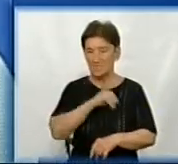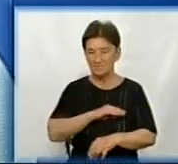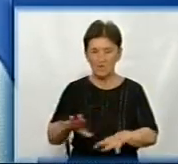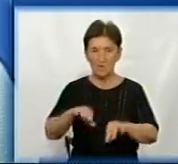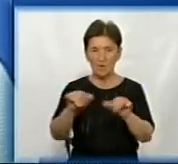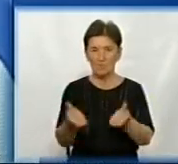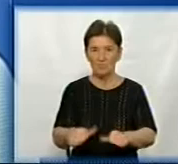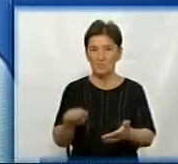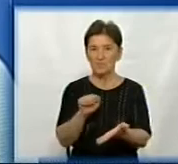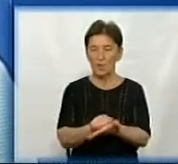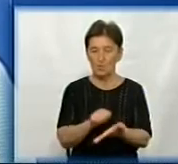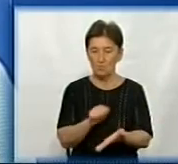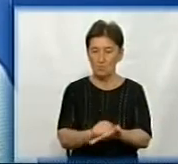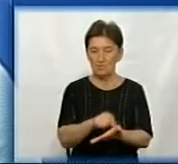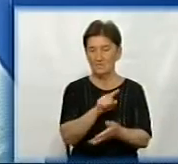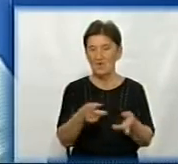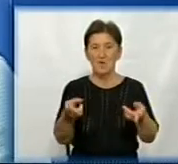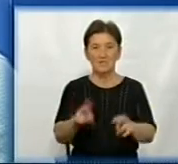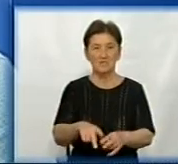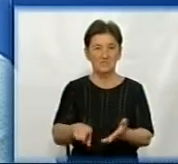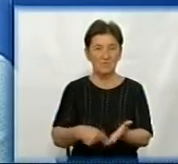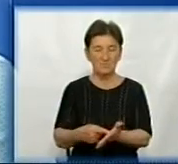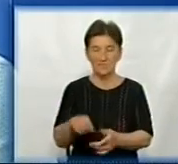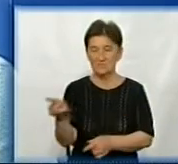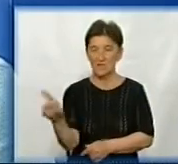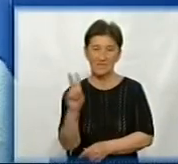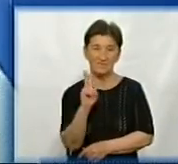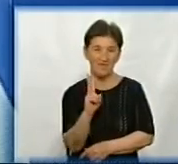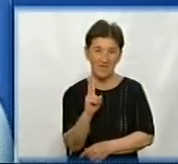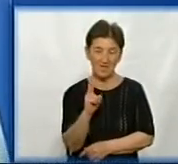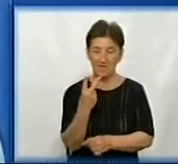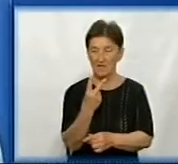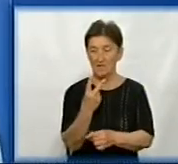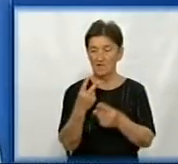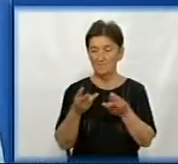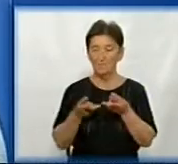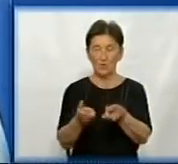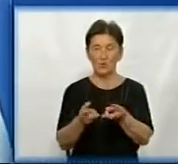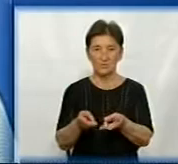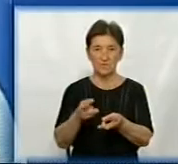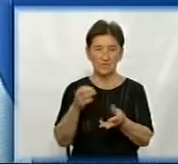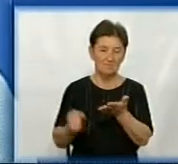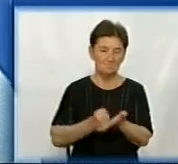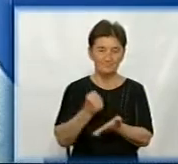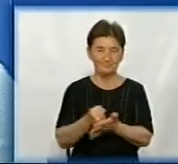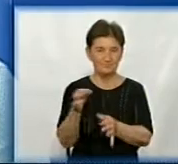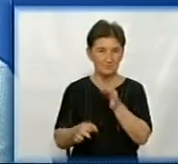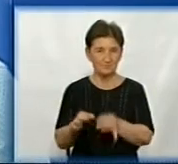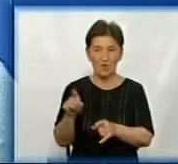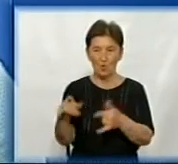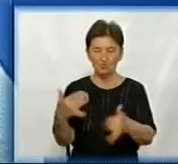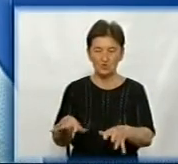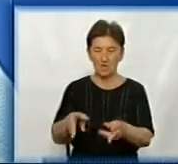документи, тому воно залишилось в місті. Ці дві котельні, вони не просто визнані рішенням суду правовласності, вони вже